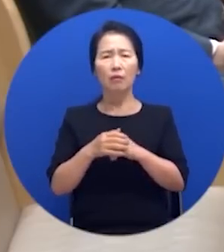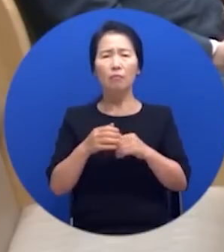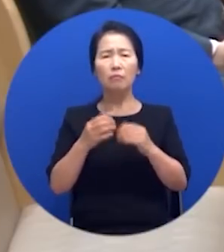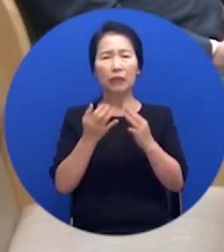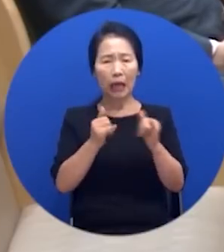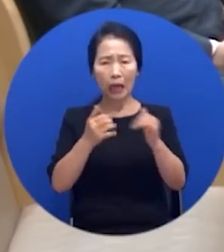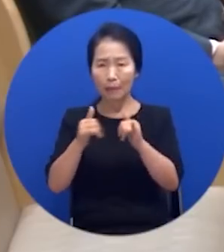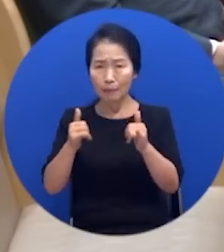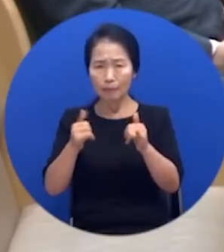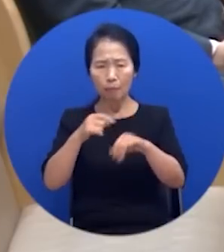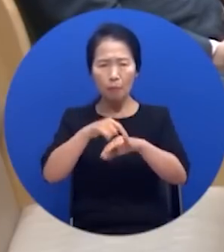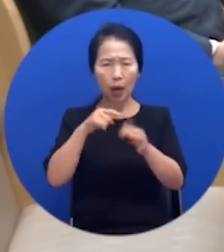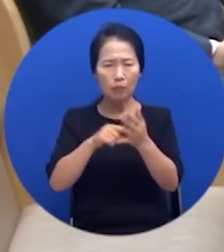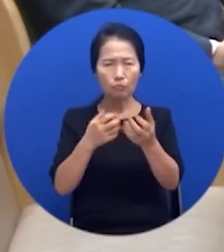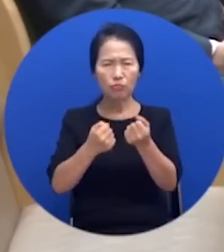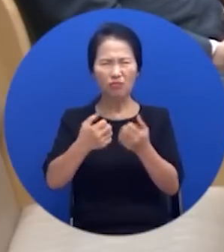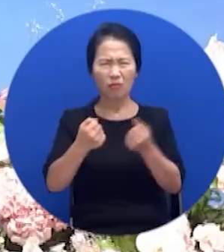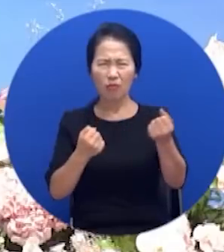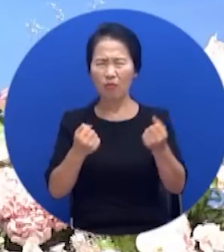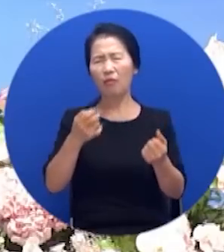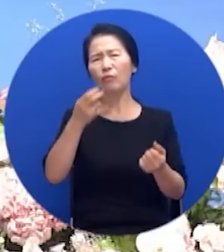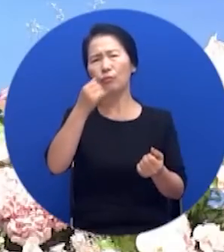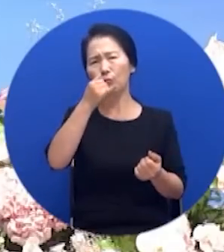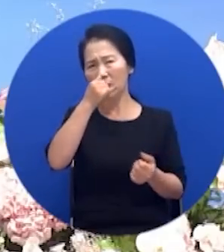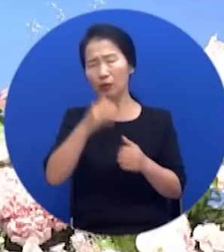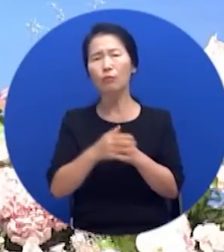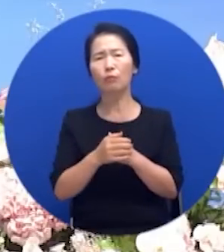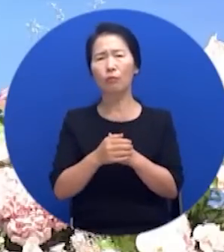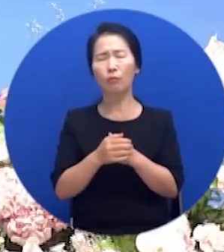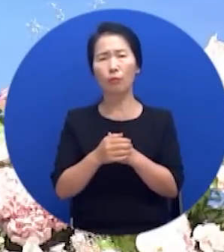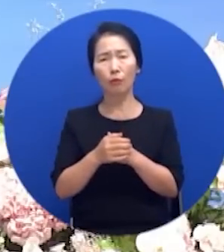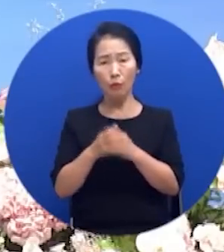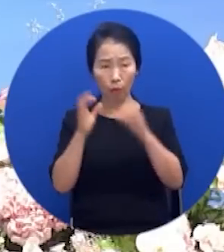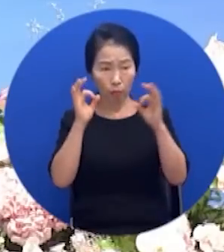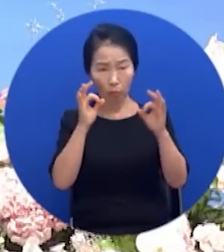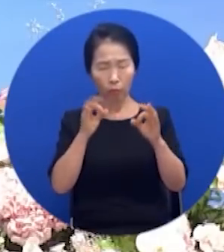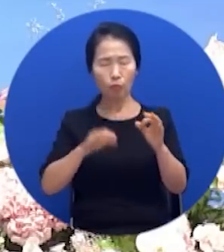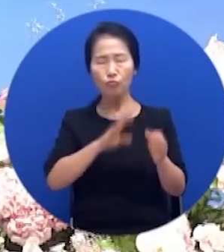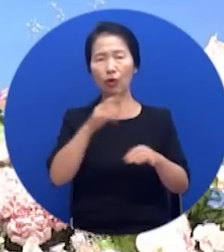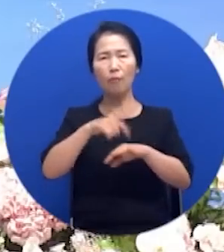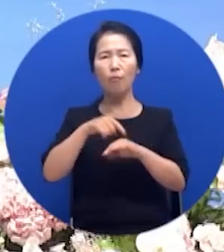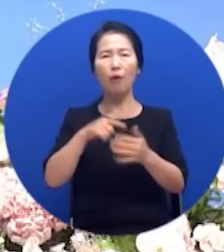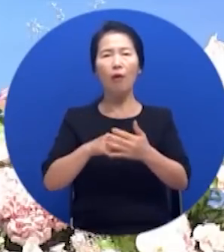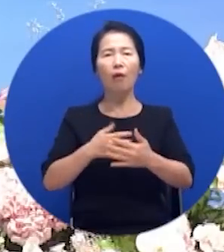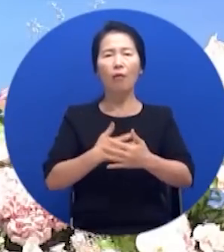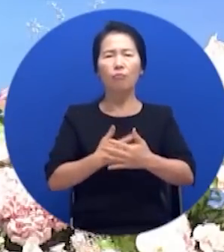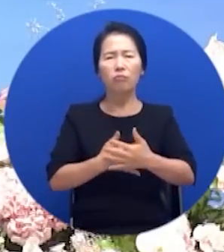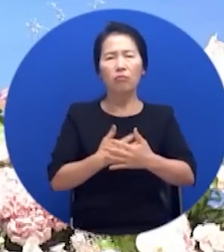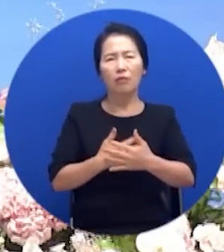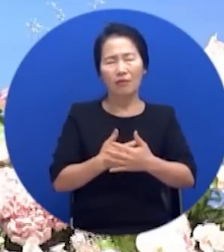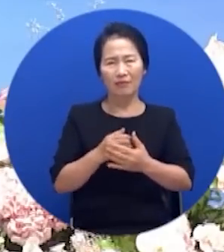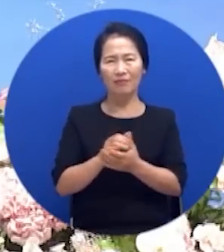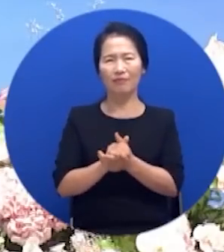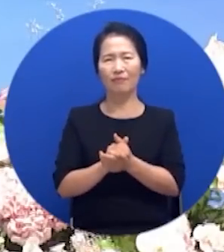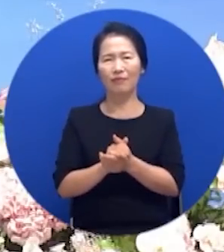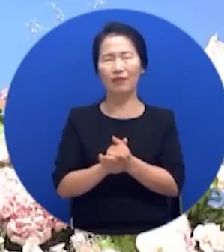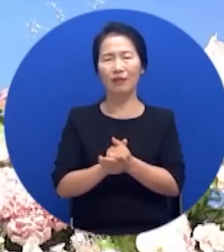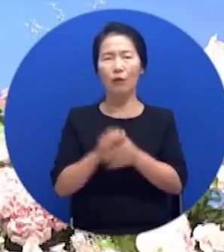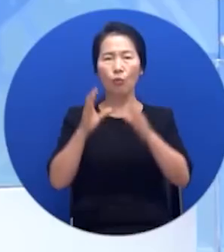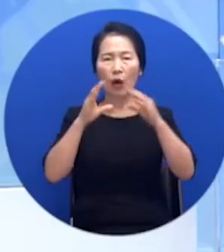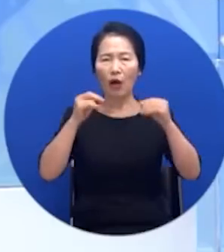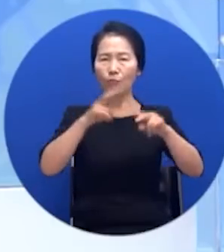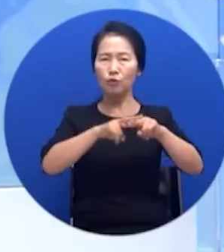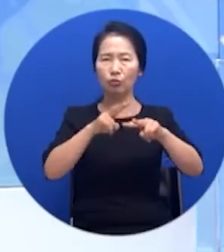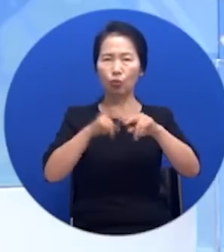있고 이런 현상들은 우리를 더 불안하게 만들고 있습니다. 광화문 광장은